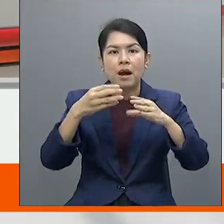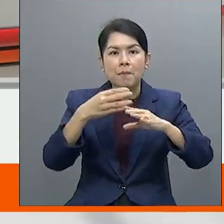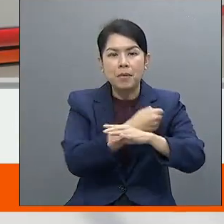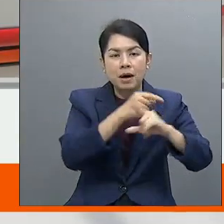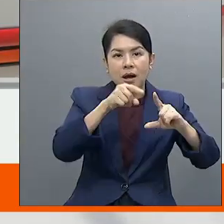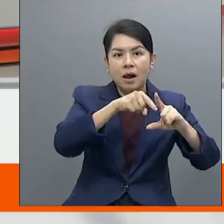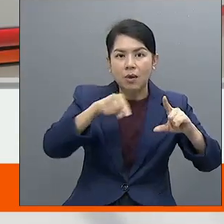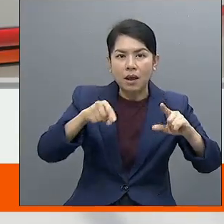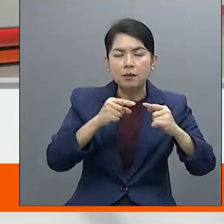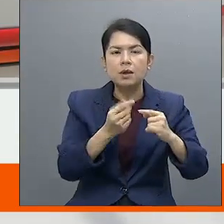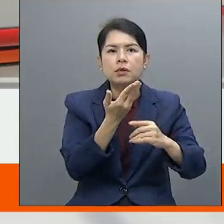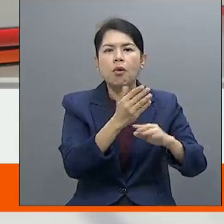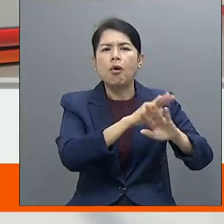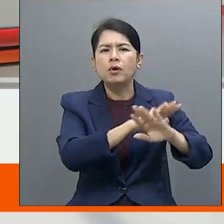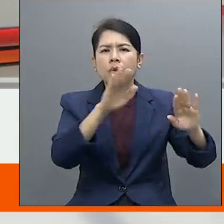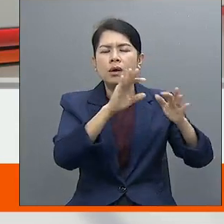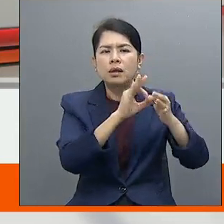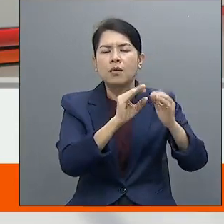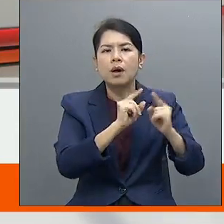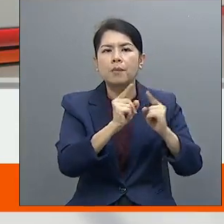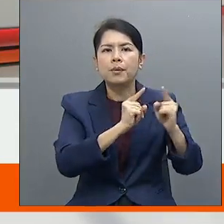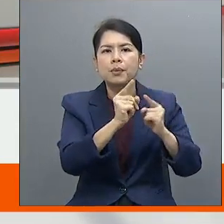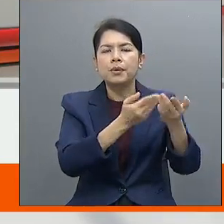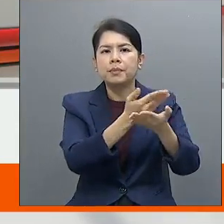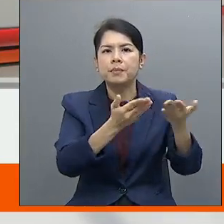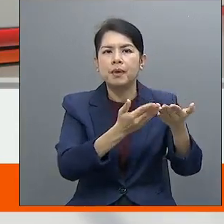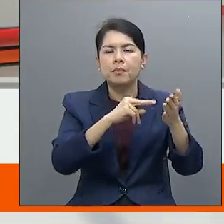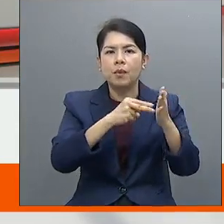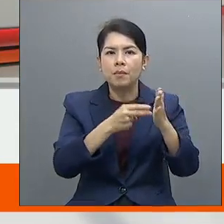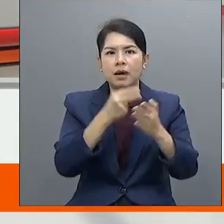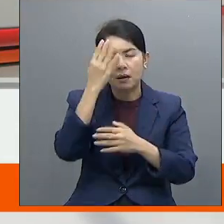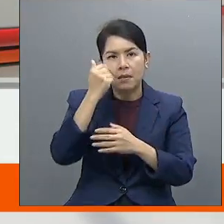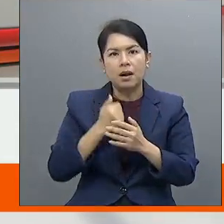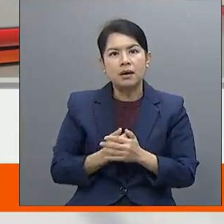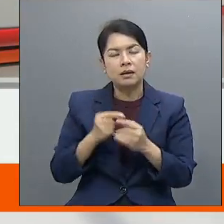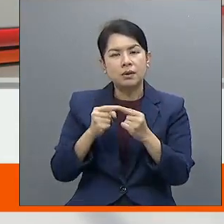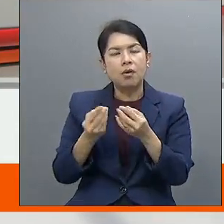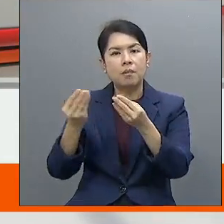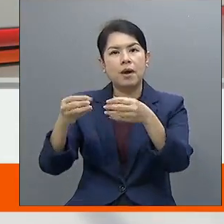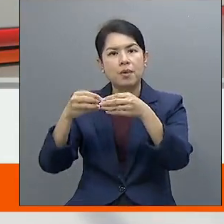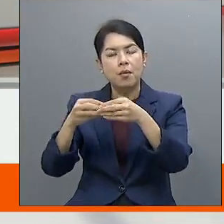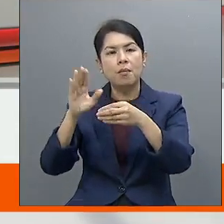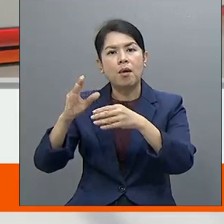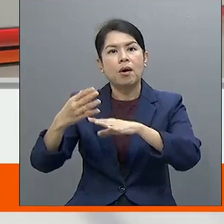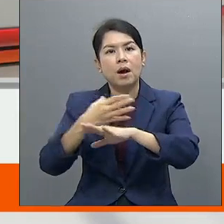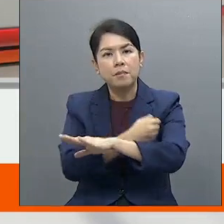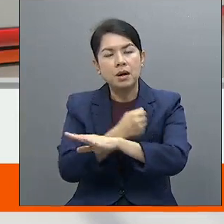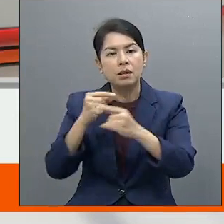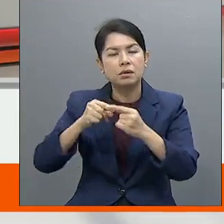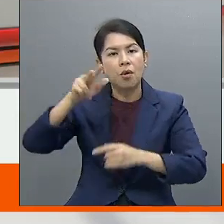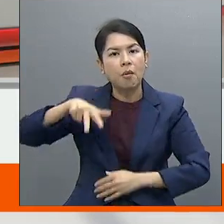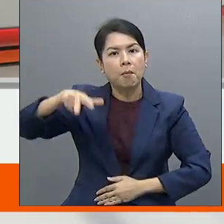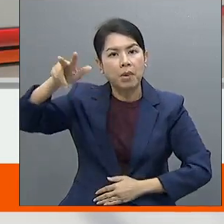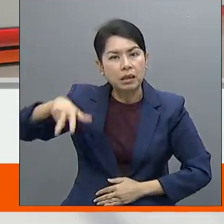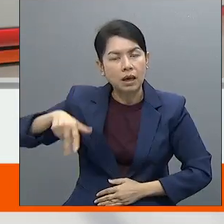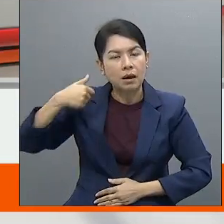การหารือในวันนี้ที่เกิดขึ้นก็เหมือนเป็นการโยนแรงกดดันทั้งหมดไปให้เพื่อไทยไกลๆเพื่อที่จะให้สาธารณชนกดดัน